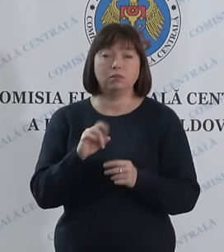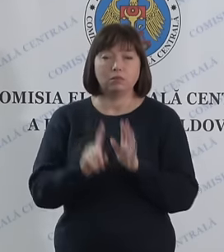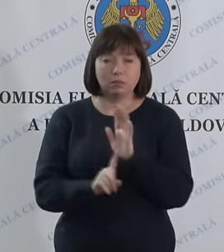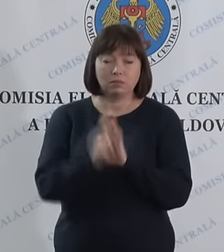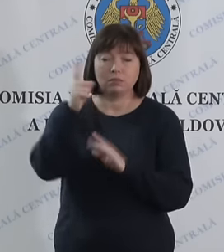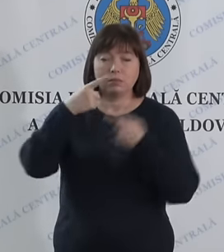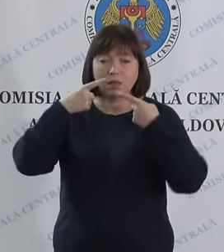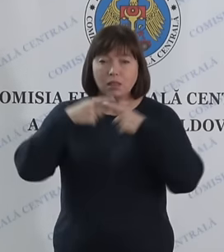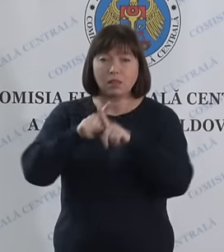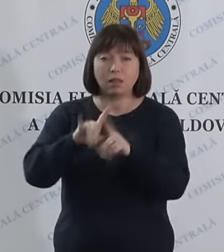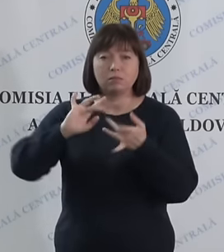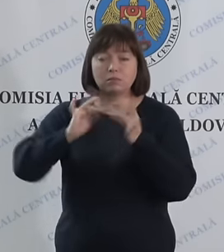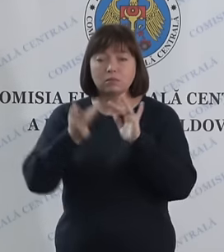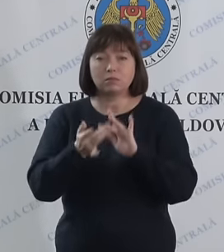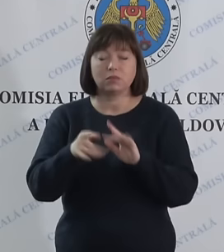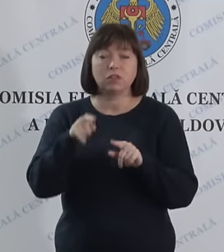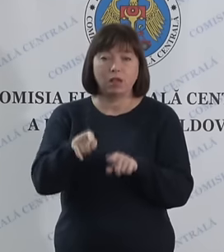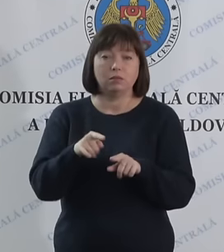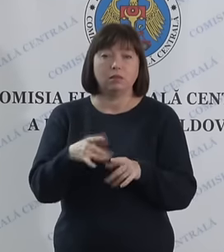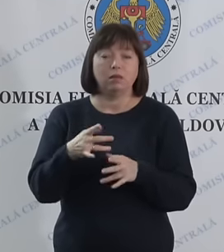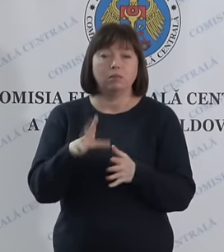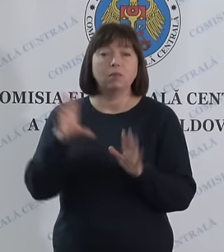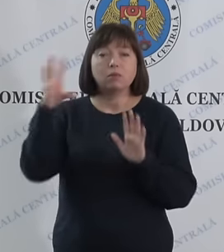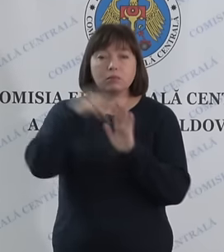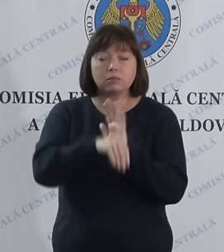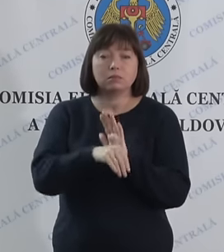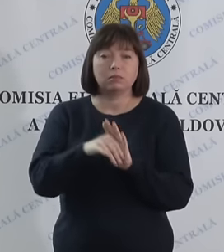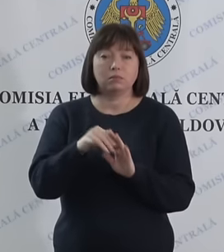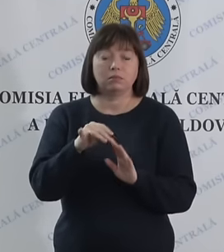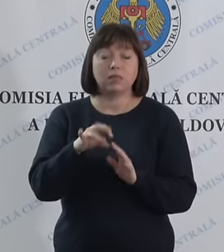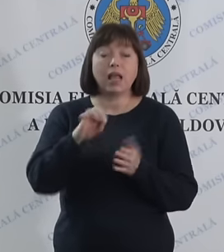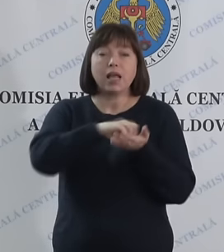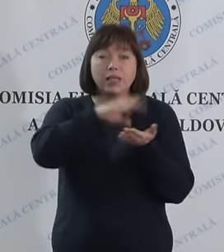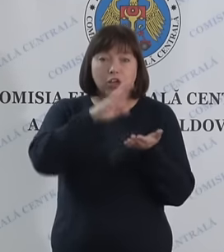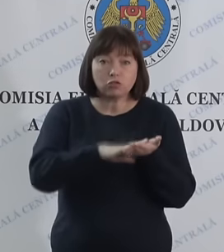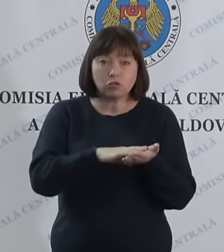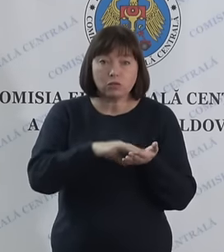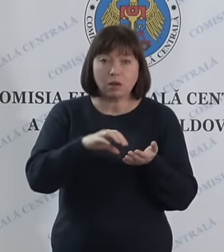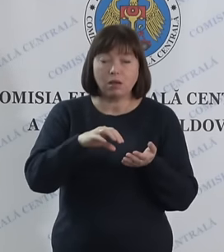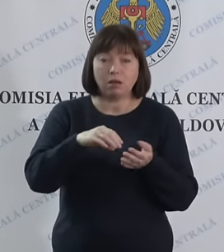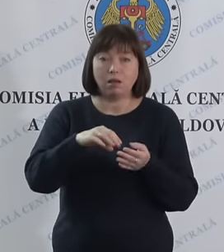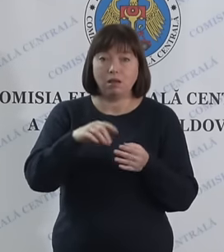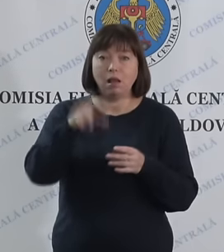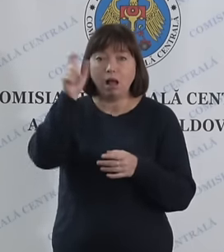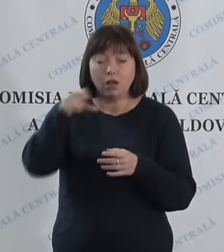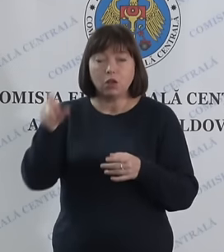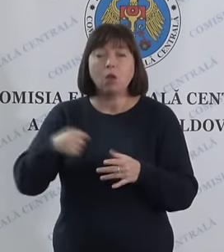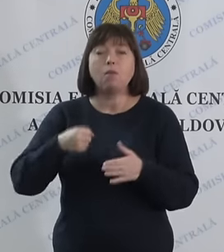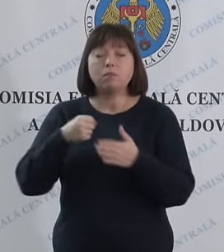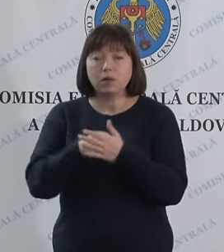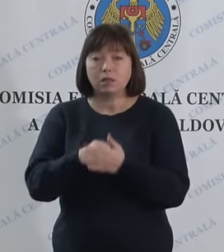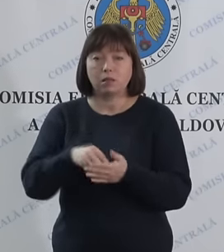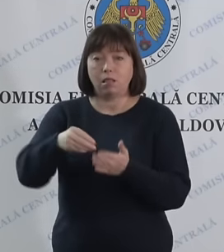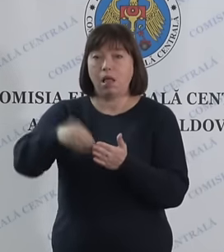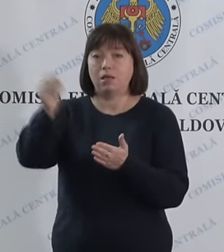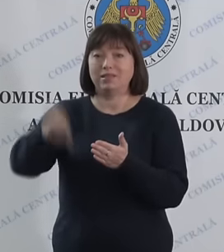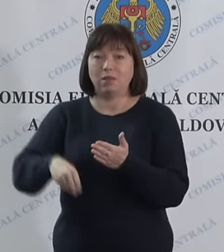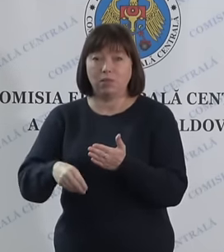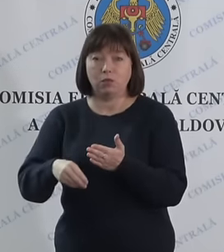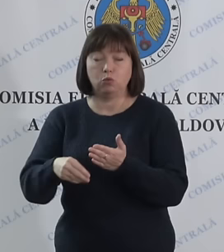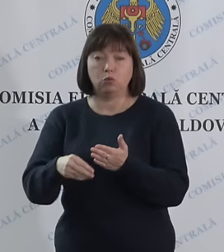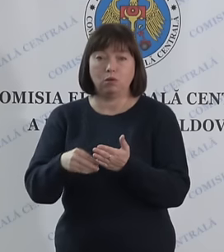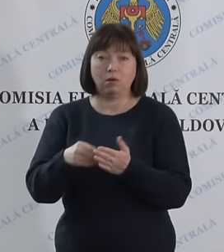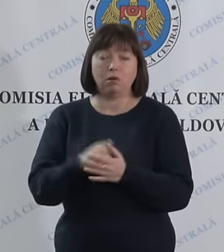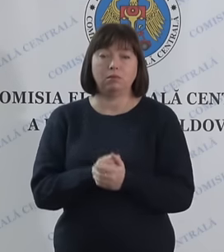digitalizarea procesului va prevedea de la înregistrarea alegătorului până la aplicarea